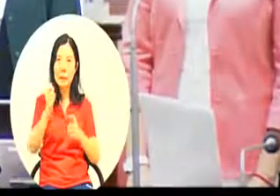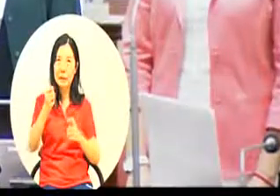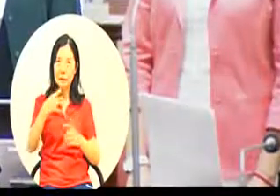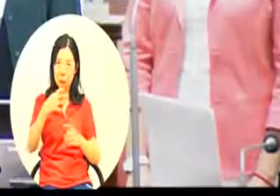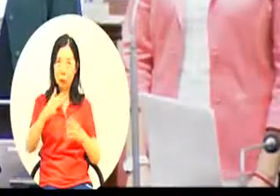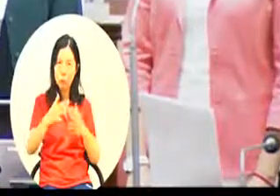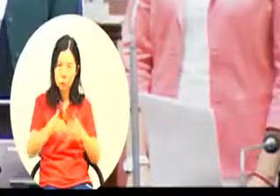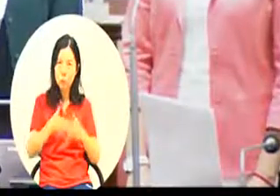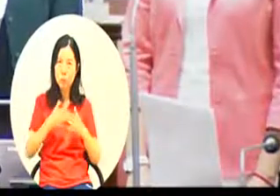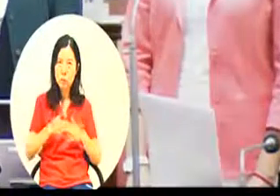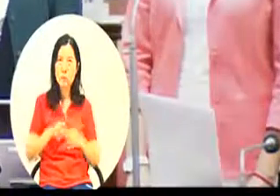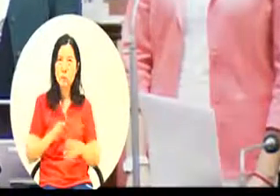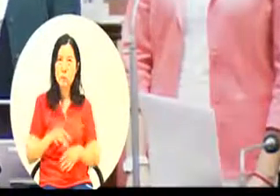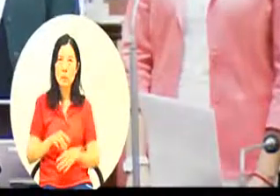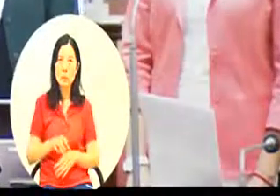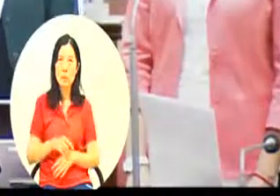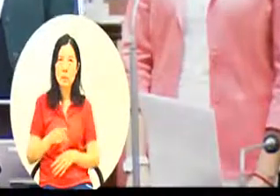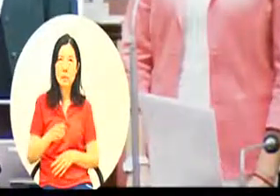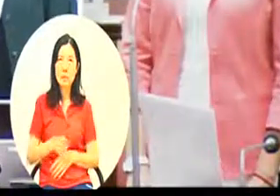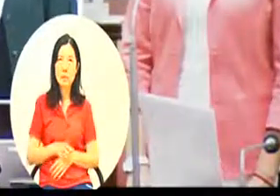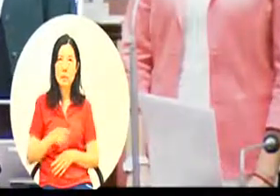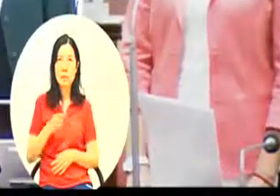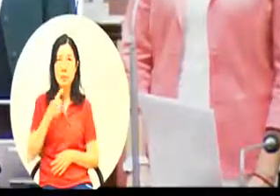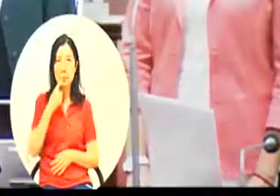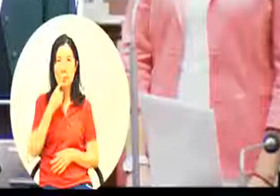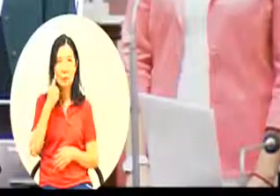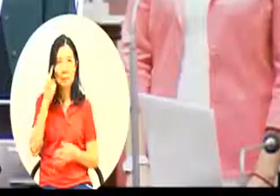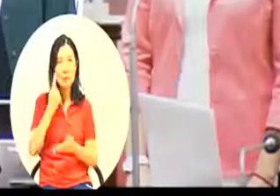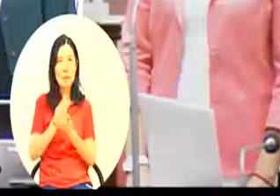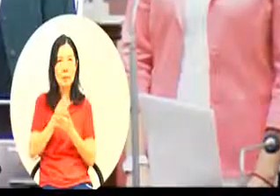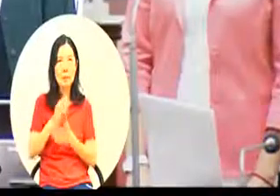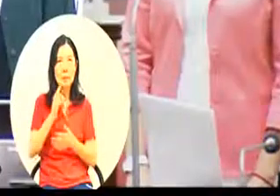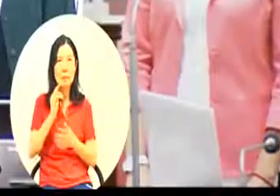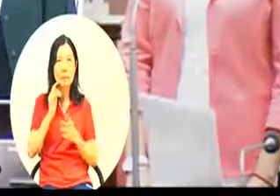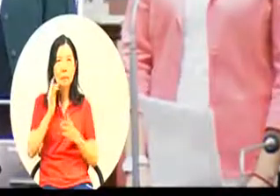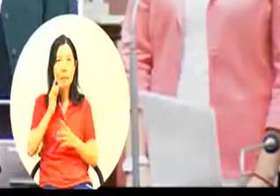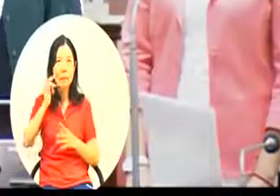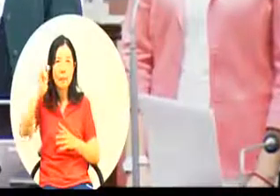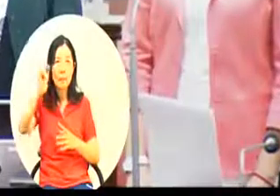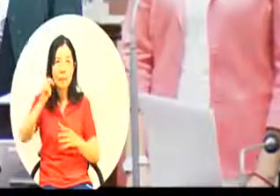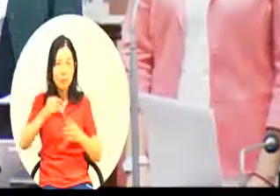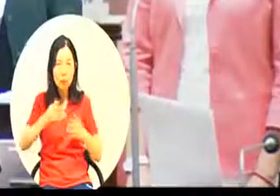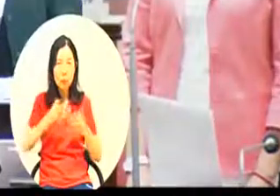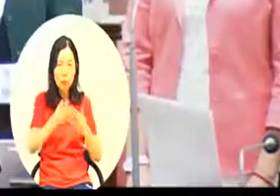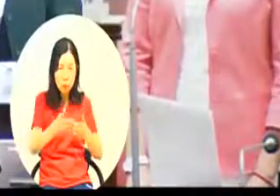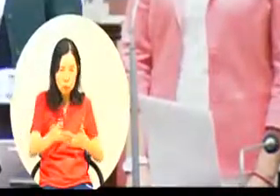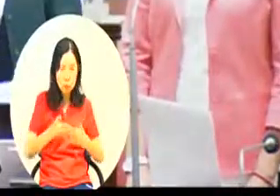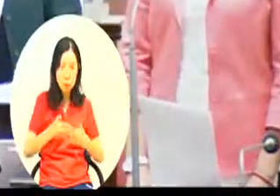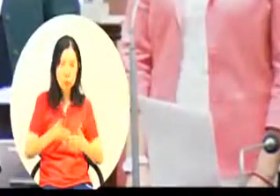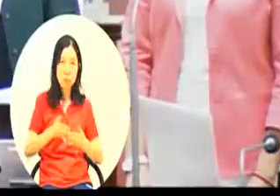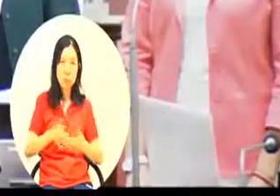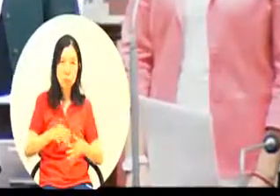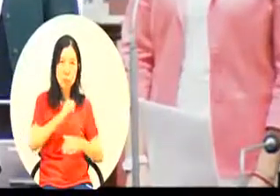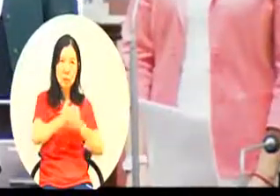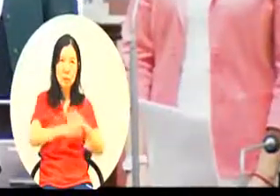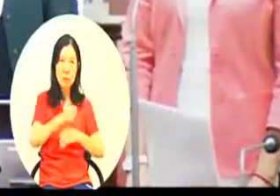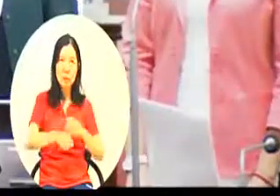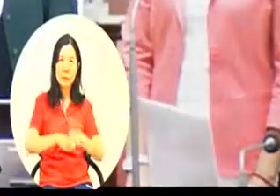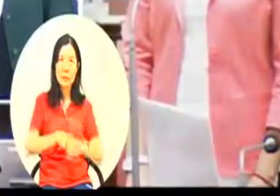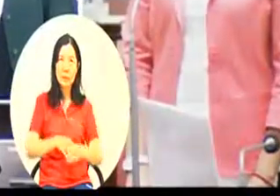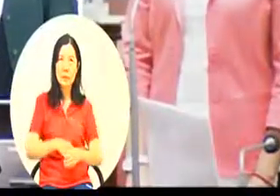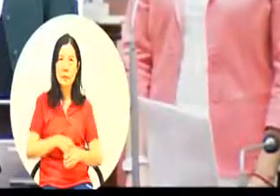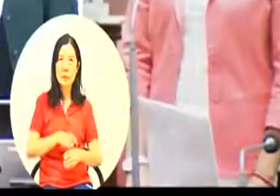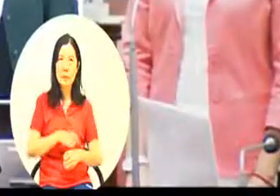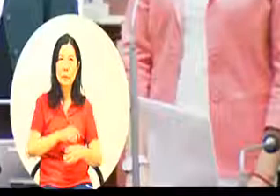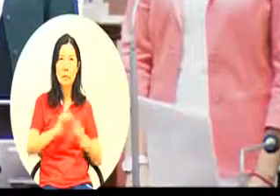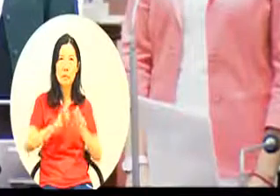要性，因为每天我对我来说所有的妈祖都一样重要，每一个妈祖的活动都是很多